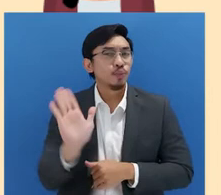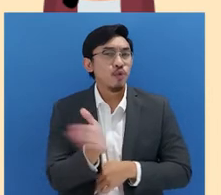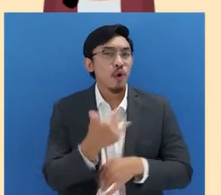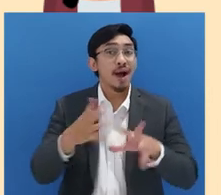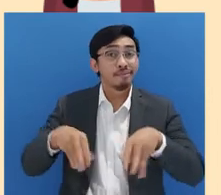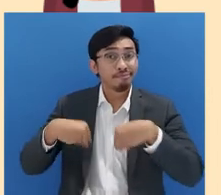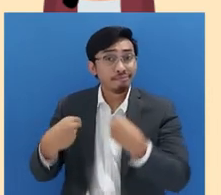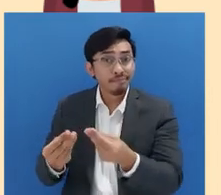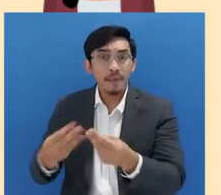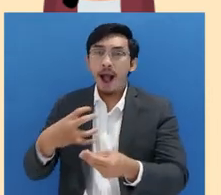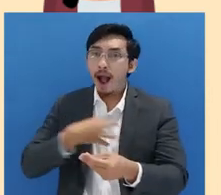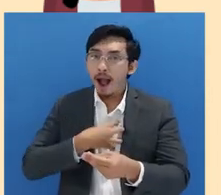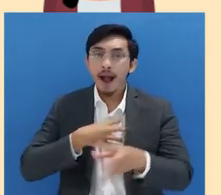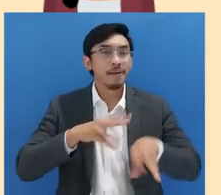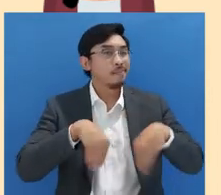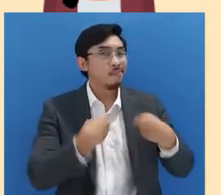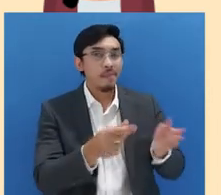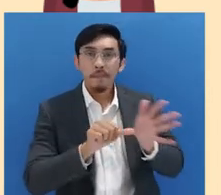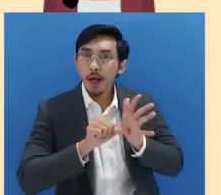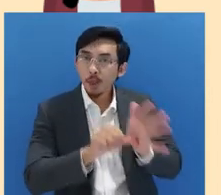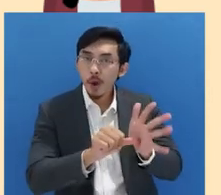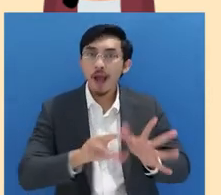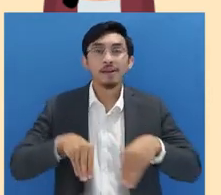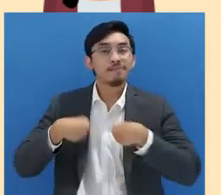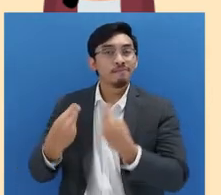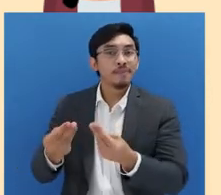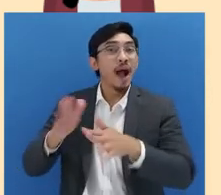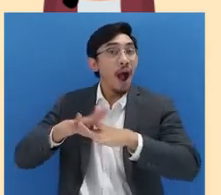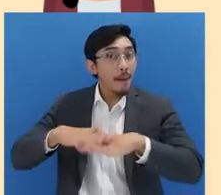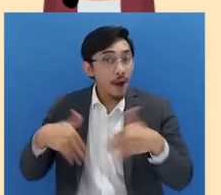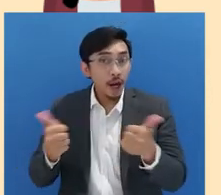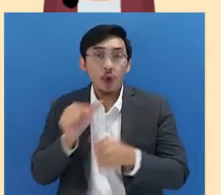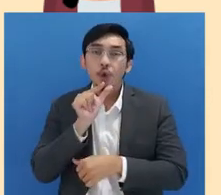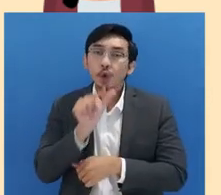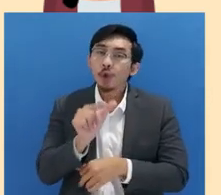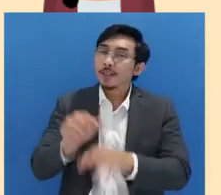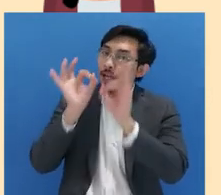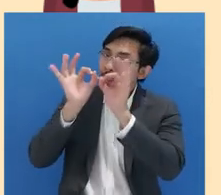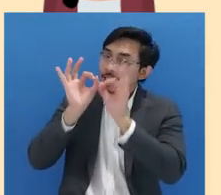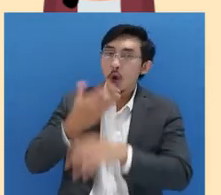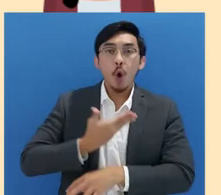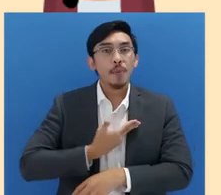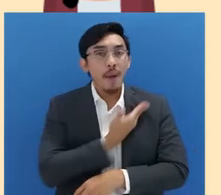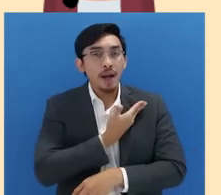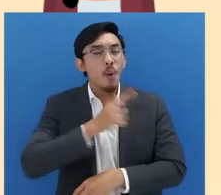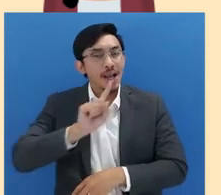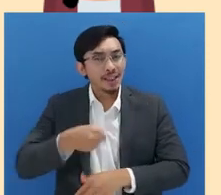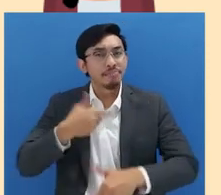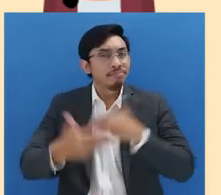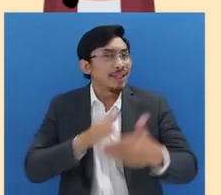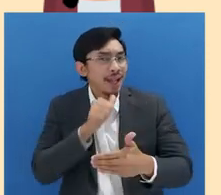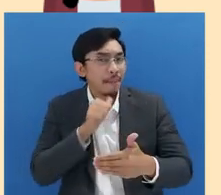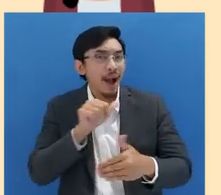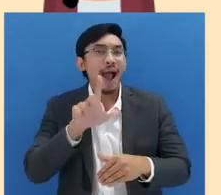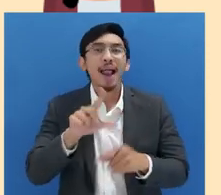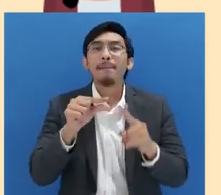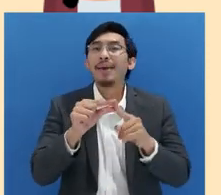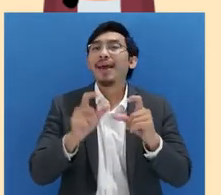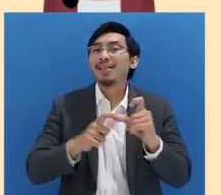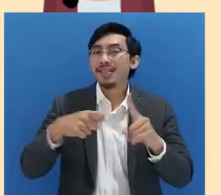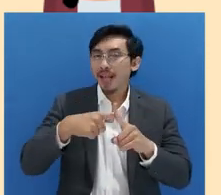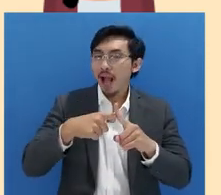segala upaya pemenuhan hak dan pemberi bantuan untuk memberikan rasa aman kepada saksi dan atau